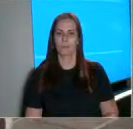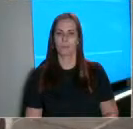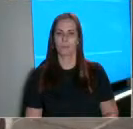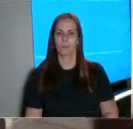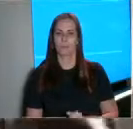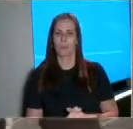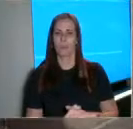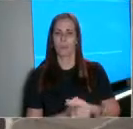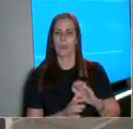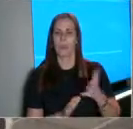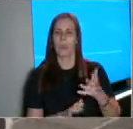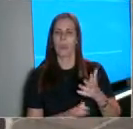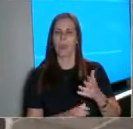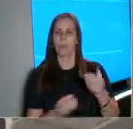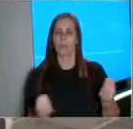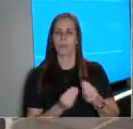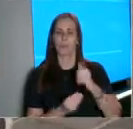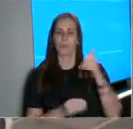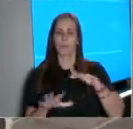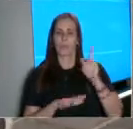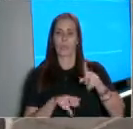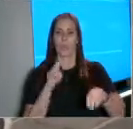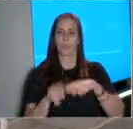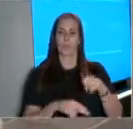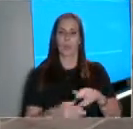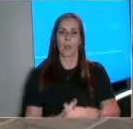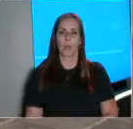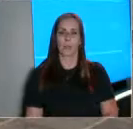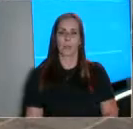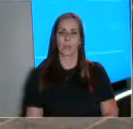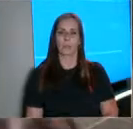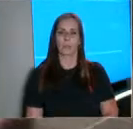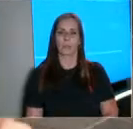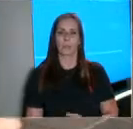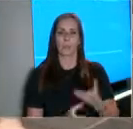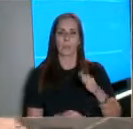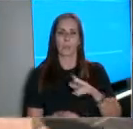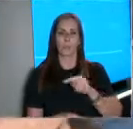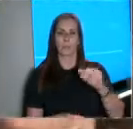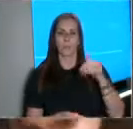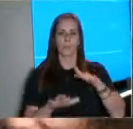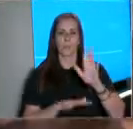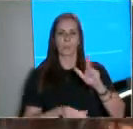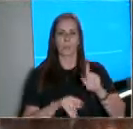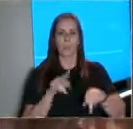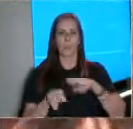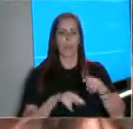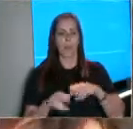אוקיי, מה לדעתך הנושא הראשון שהממשלה צריכה לטפל בו? יפתח, מה הנושא הראשון שהממשלה צריכה לטפל?